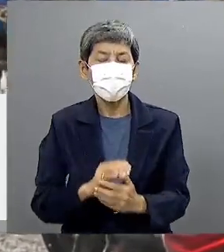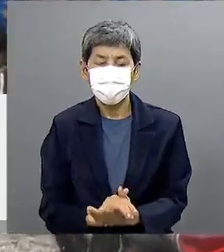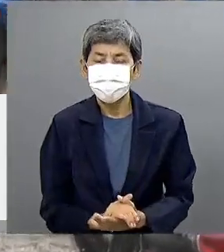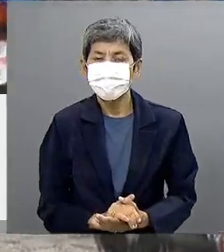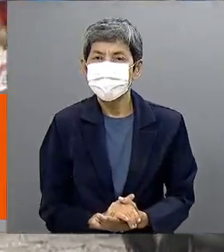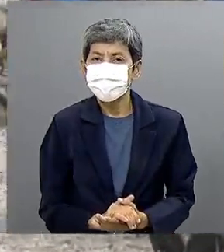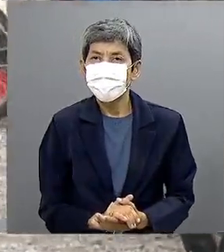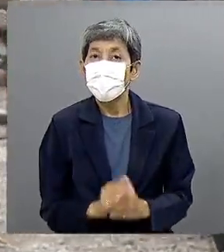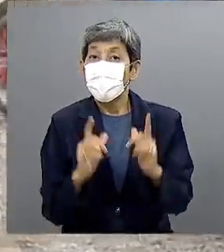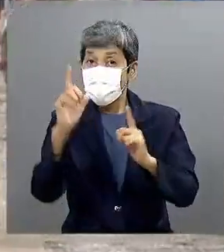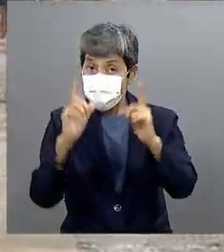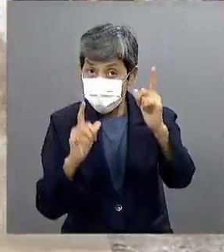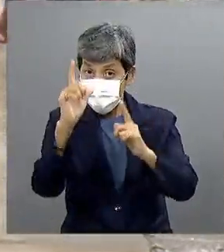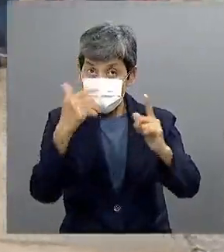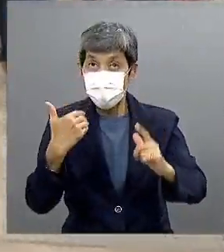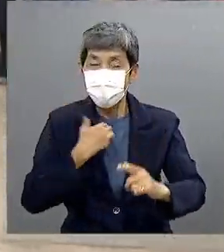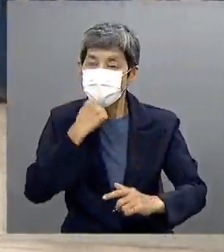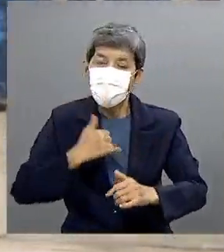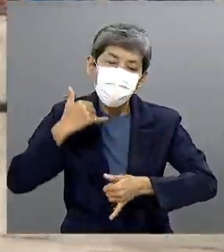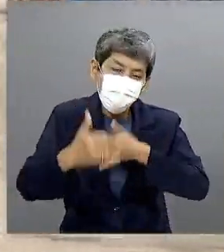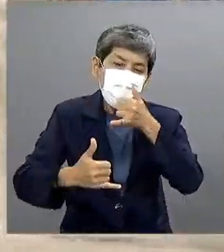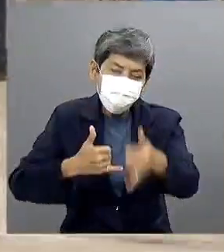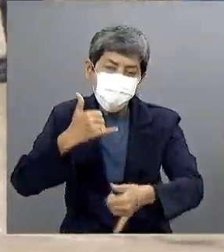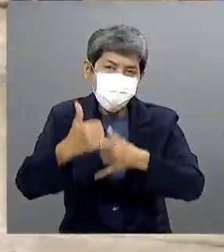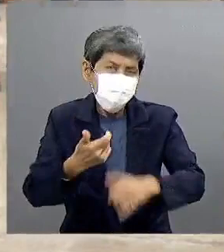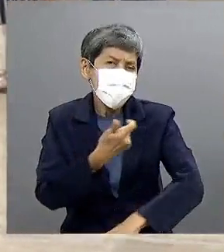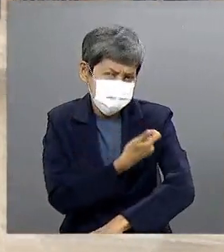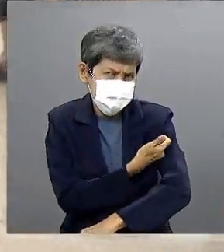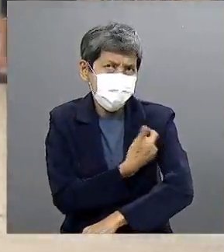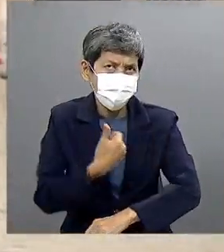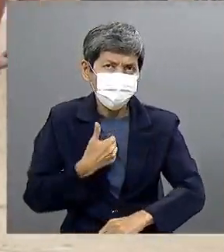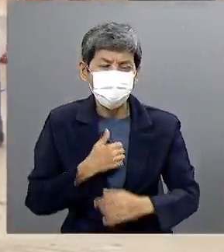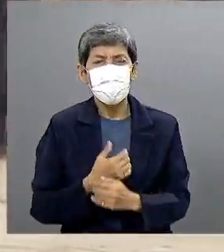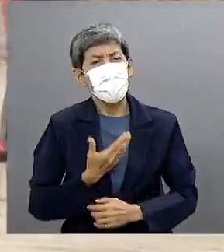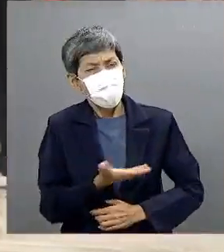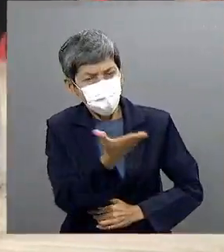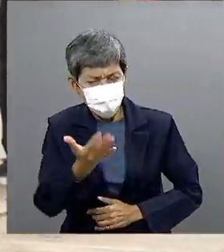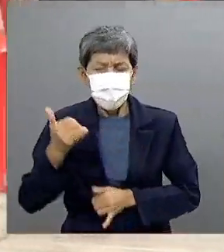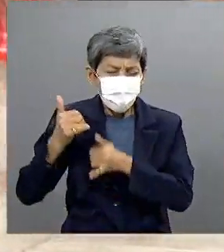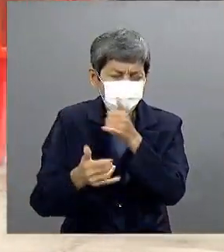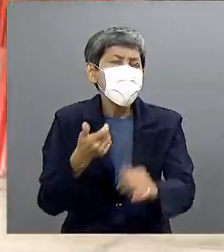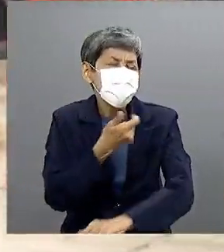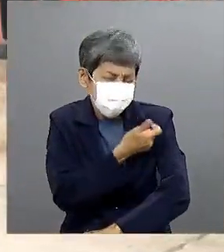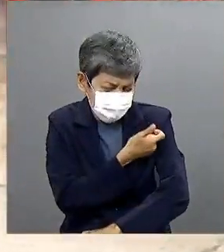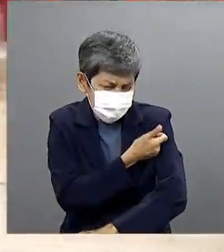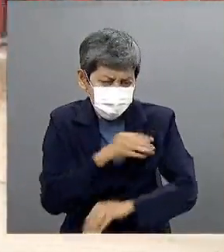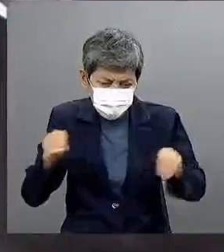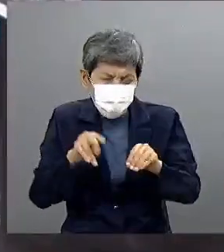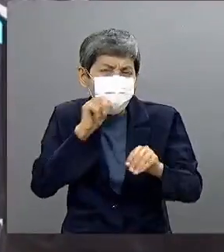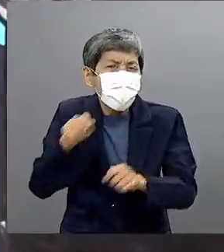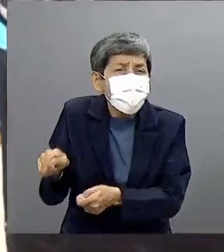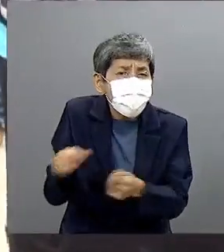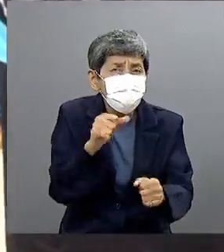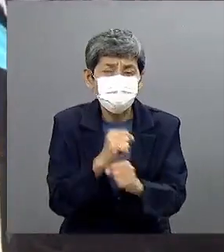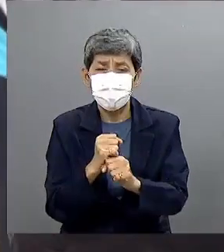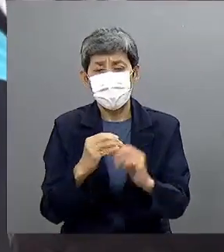ยผู้สูงอายุก็เดินทางมาฉีดวัคซีนเพิ่มมากขึ้นนะคะหลังจากมีการรณรงค์เชิญชวนให้ฉีดวัคซีนก่อนสงกรานต์เพื่อรับลูกหลานกลับบ้